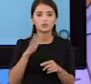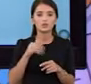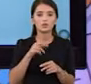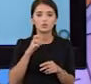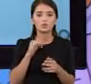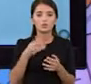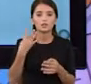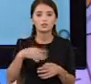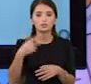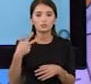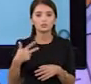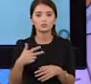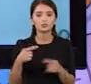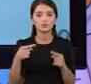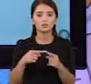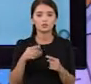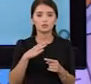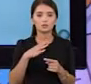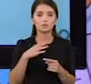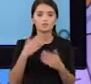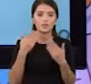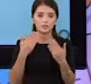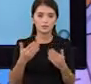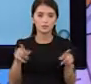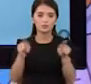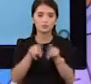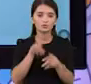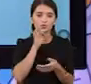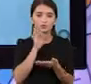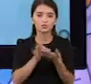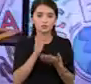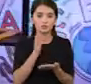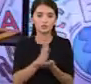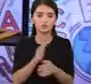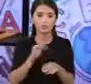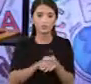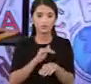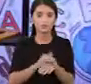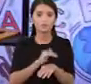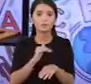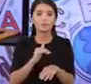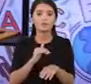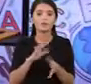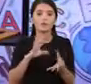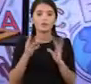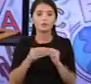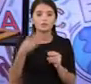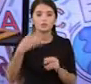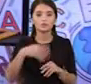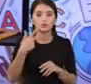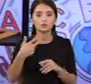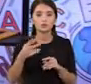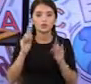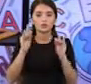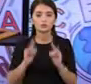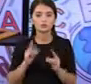va bu 43 soniga teng ekan. Sizda ham shunday javob bormi? Barakalla. Hammasi bo'lib 43 ta